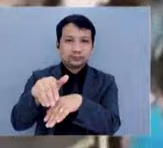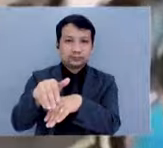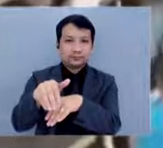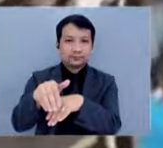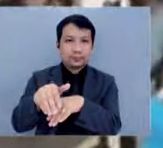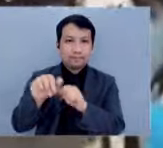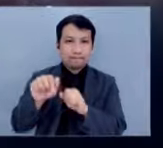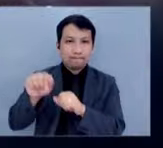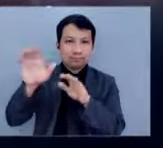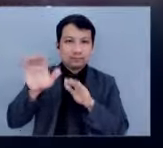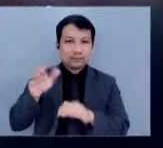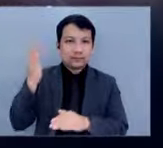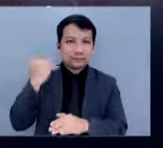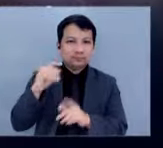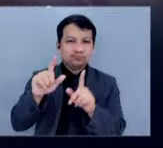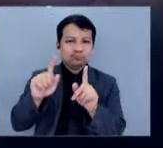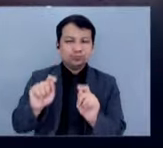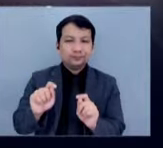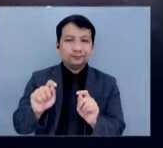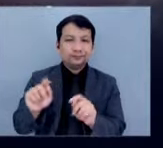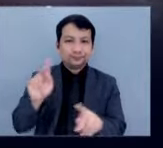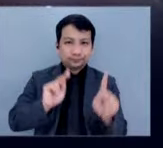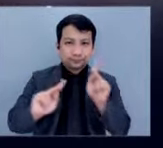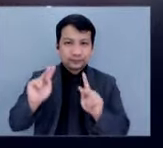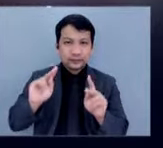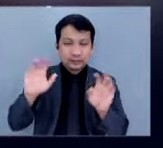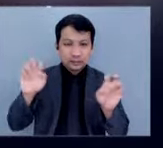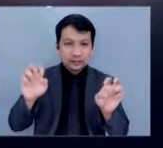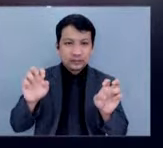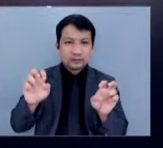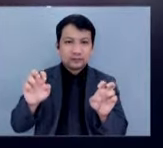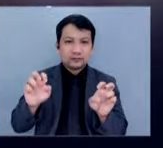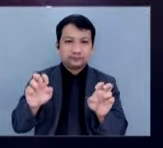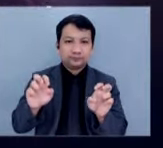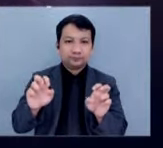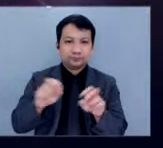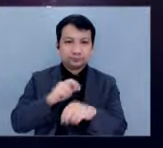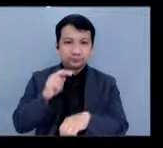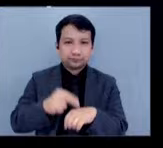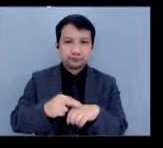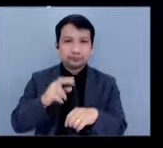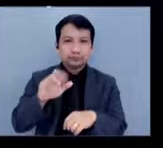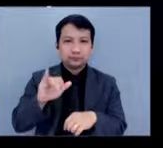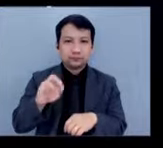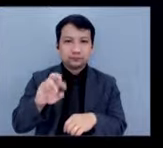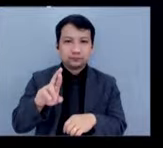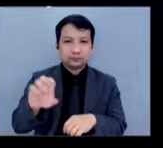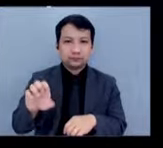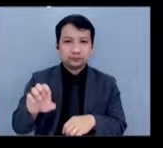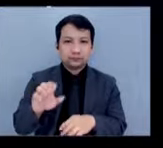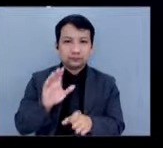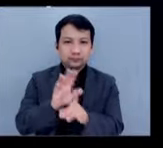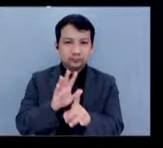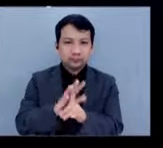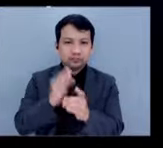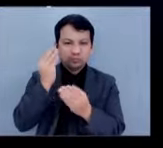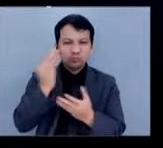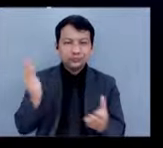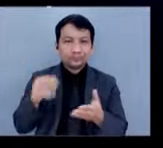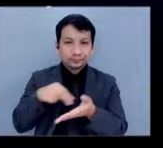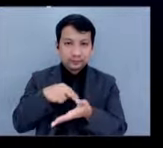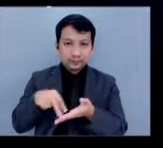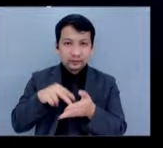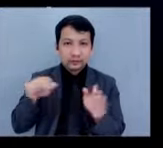nitong Sabado. Nag-perform din ang tinaguriang Nations Girl Group sa Inares Center. Nauuso naman ngayon ang kanilang dance challenges